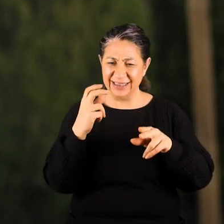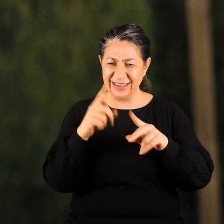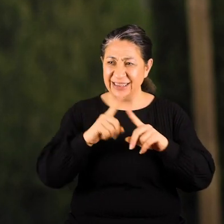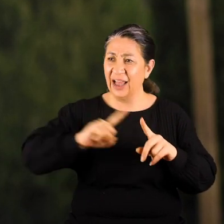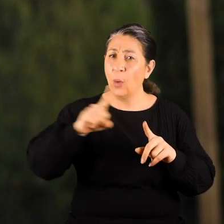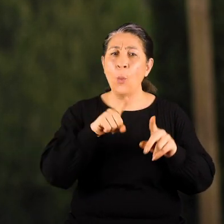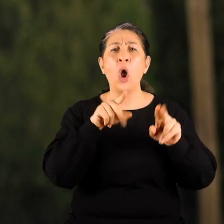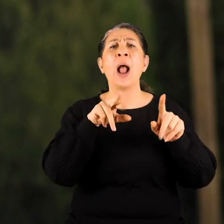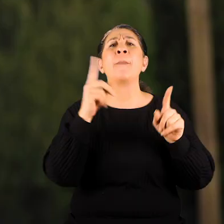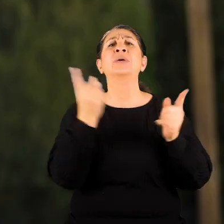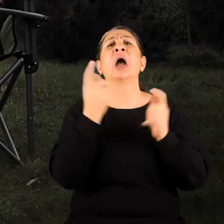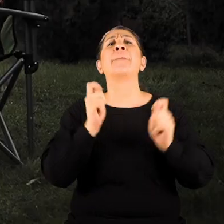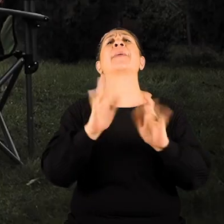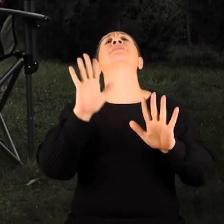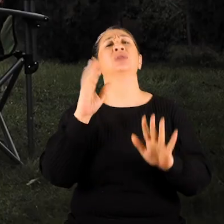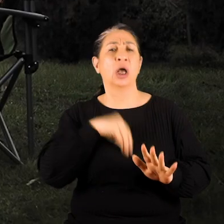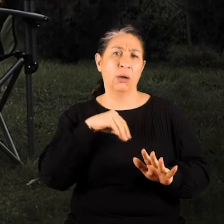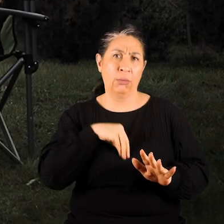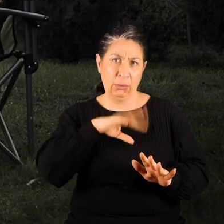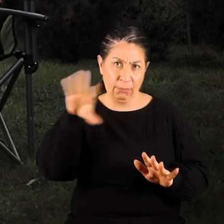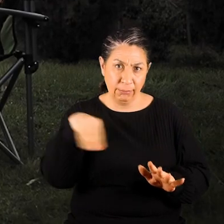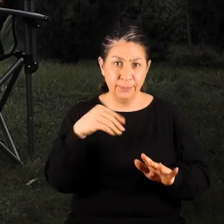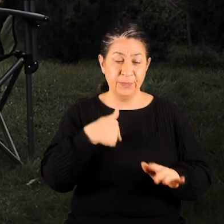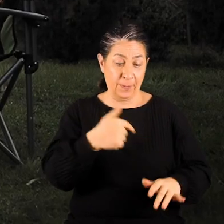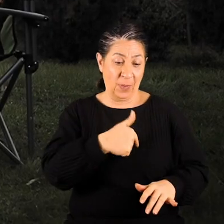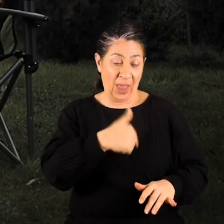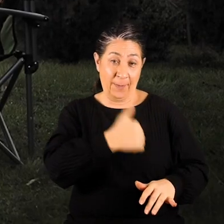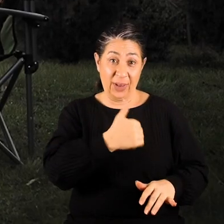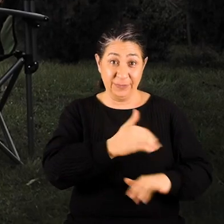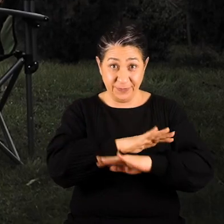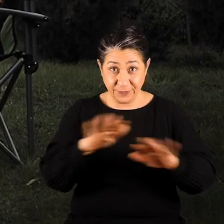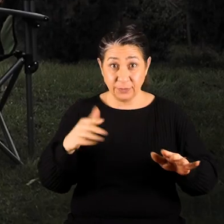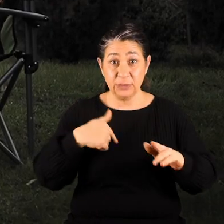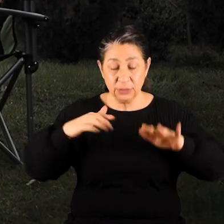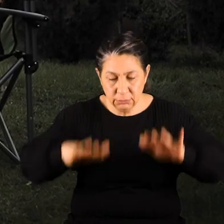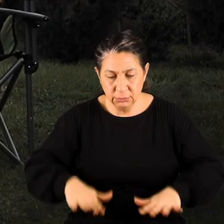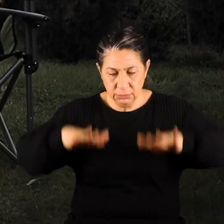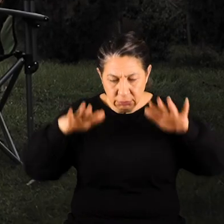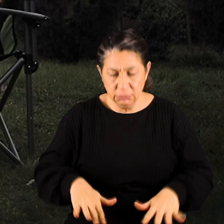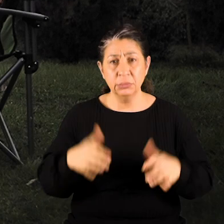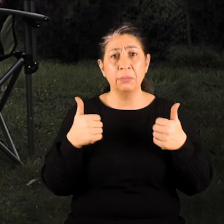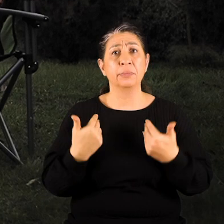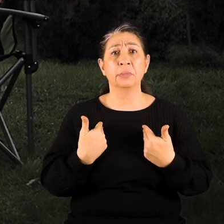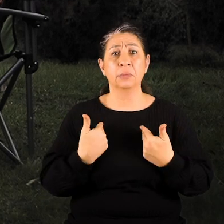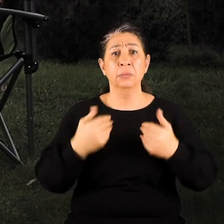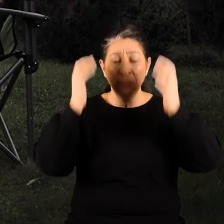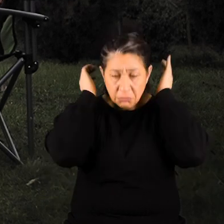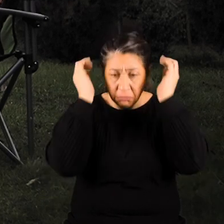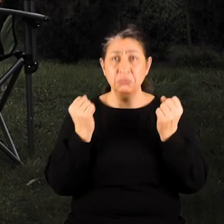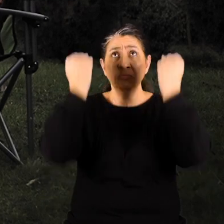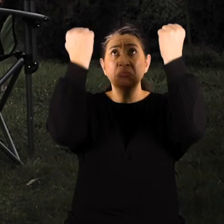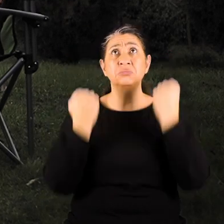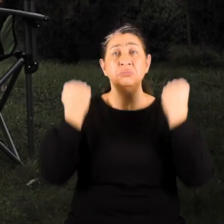şeyin yapılamayacağına inanılır. Hatta mesela benim gibi meme ameliyatından sonra ben şınav çekiyorum mesela. Hı hı. Barfix